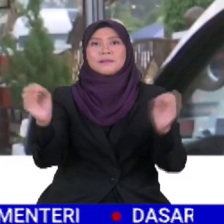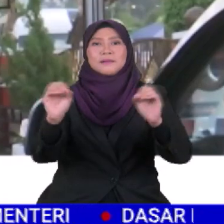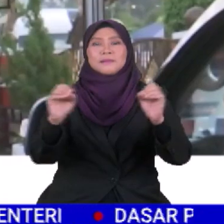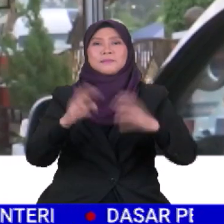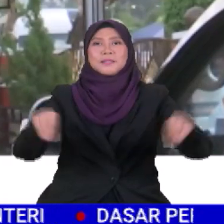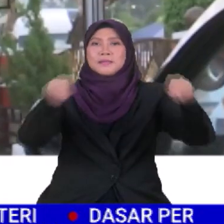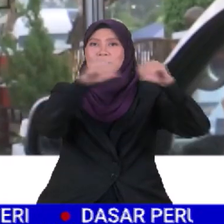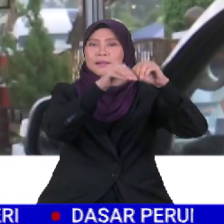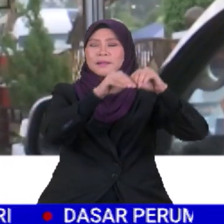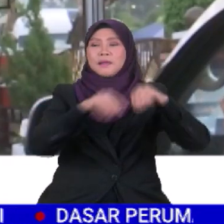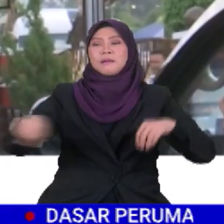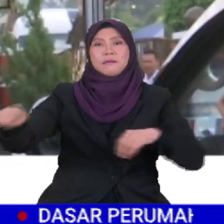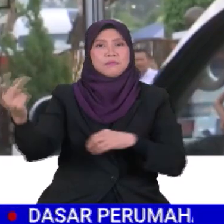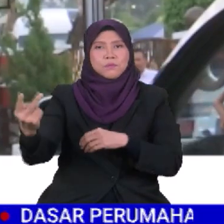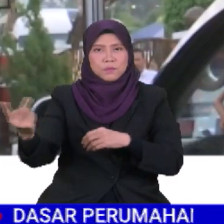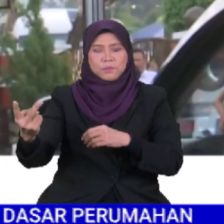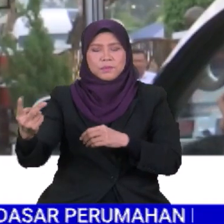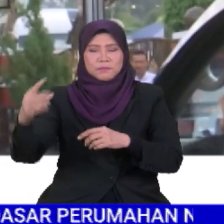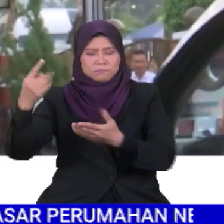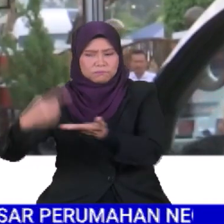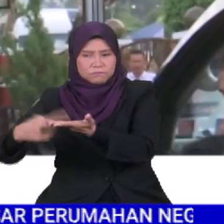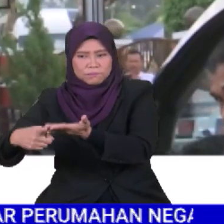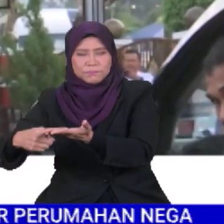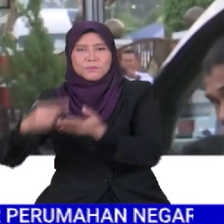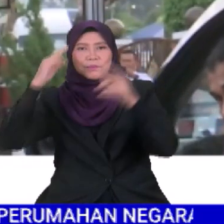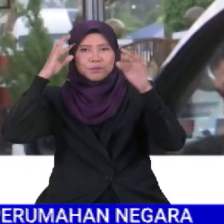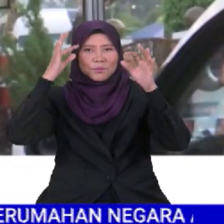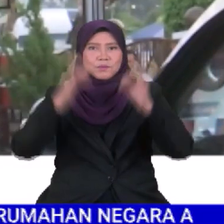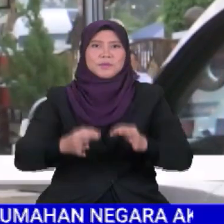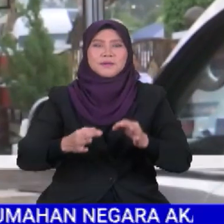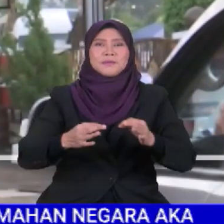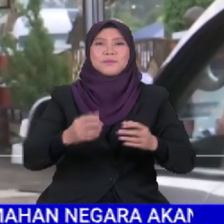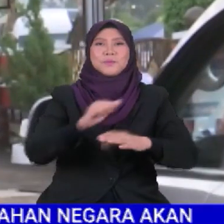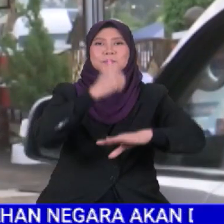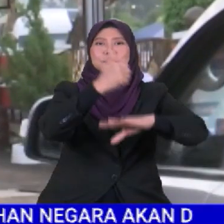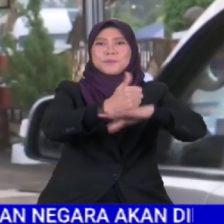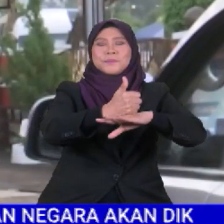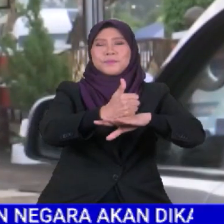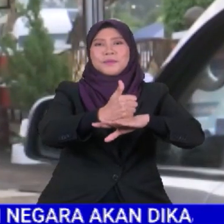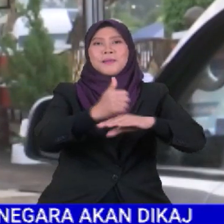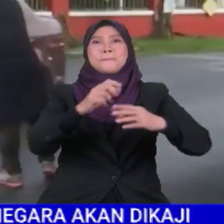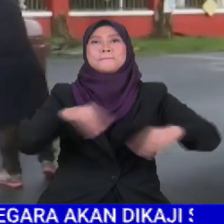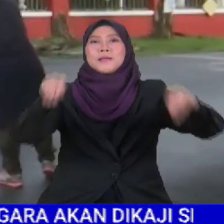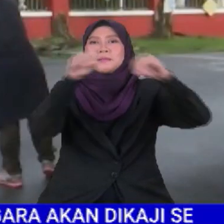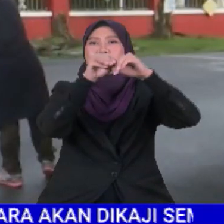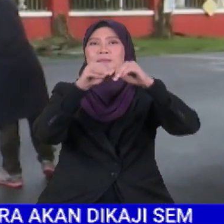Jadi mereka berdua ni mengambil keputusan untuk mewakafkan sebuah masjid di Bandar Seremban.